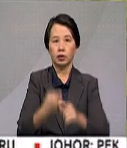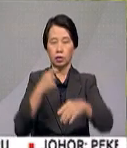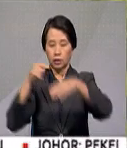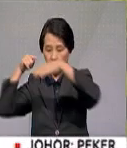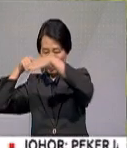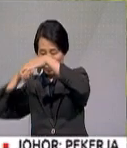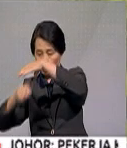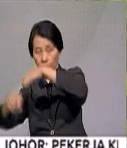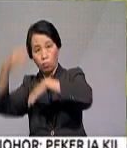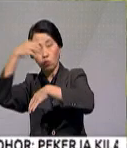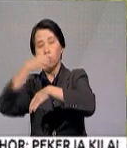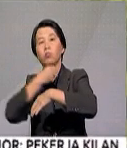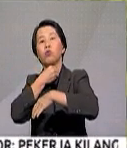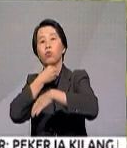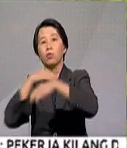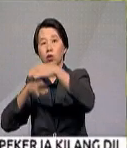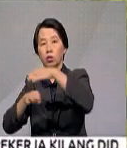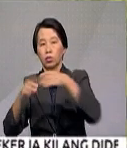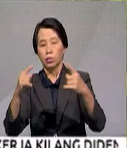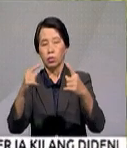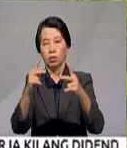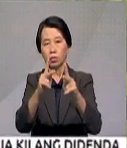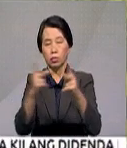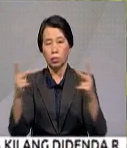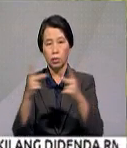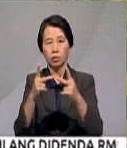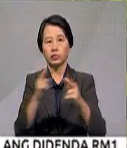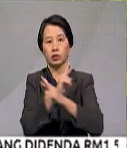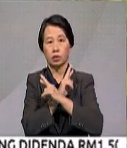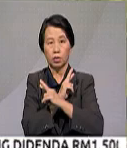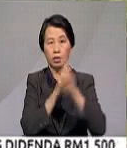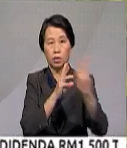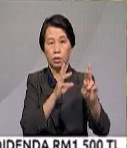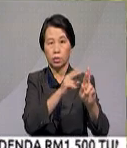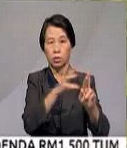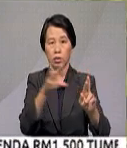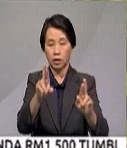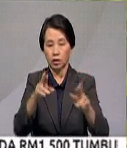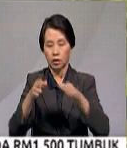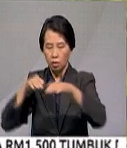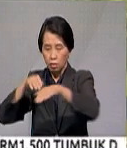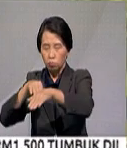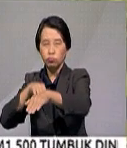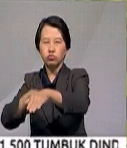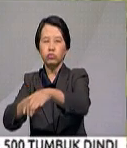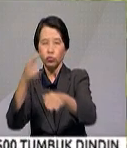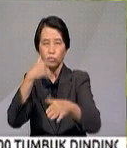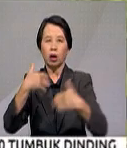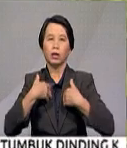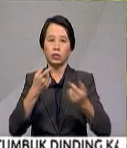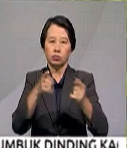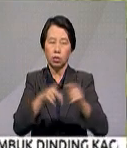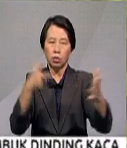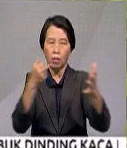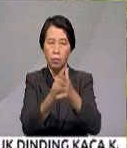Menora menuju ke kawasan rehat dan rawat Sungai Perak. Berikutan terdapat kemalangan di